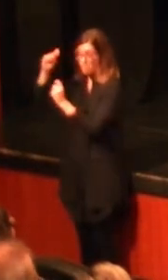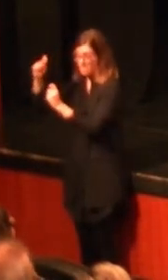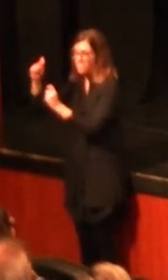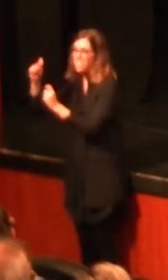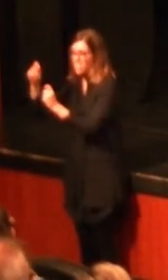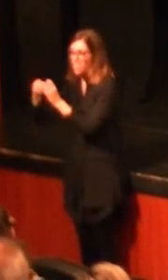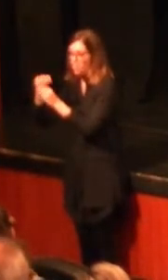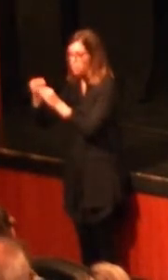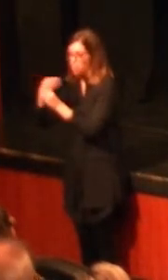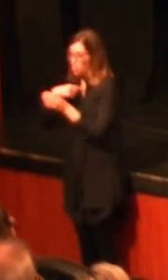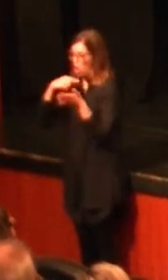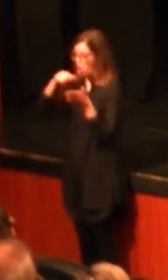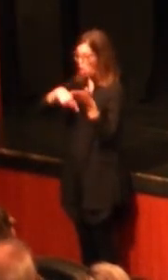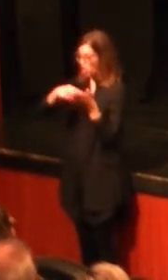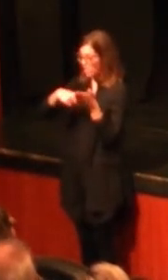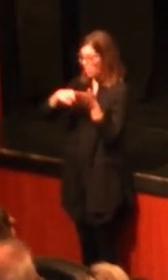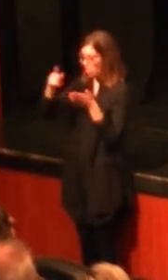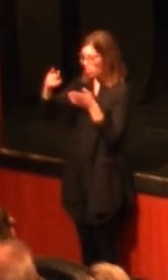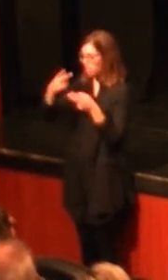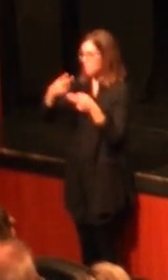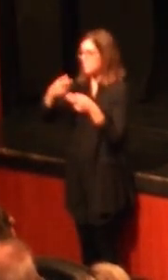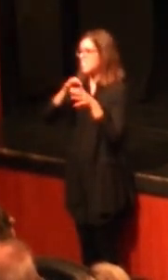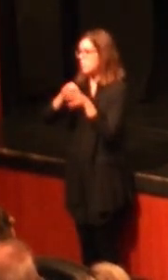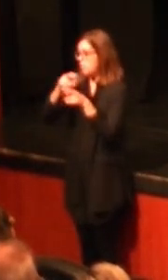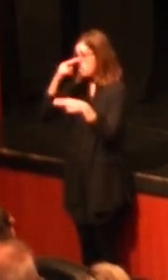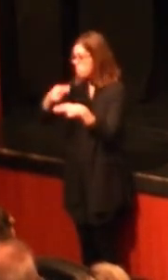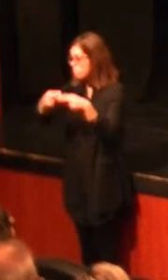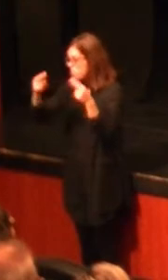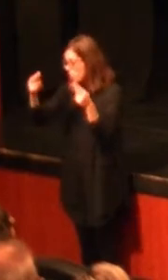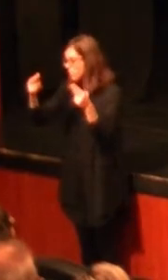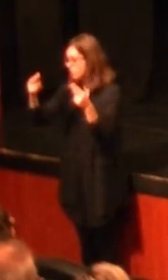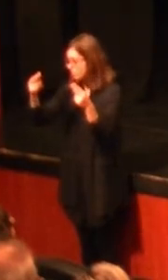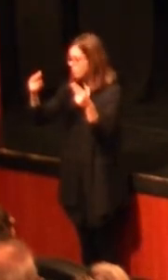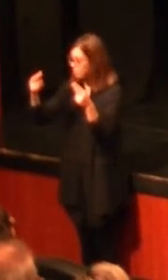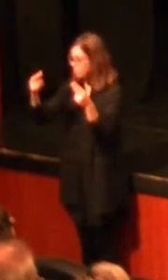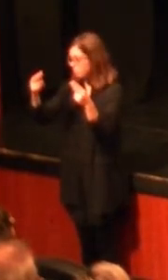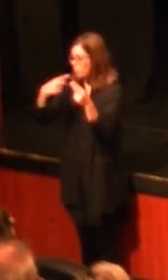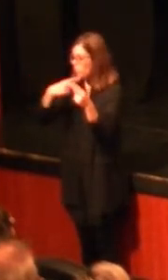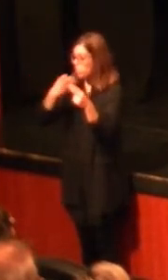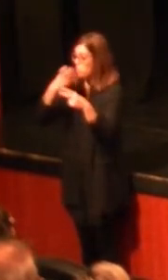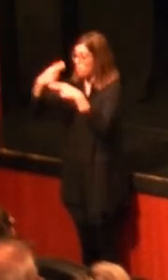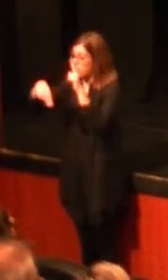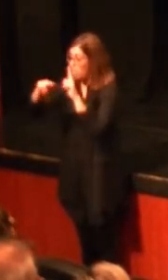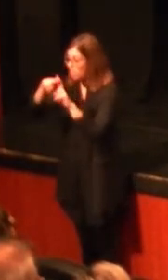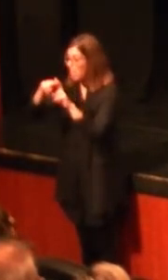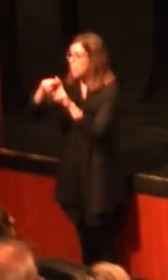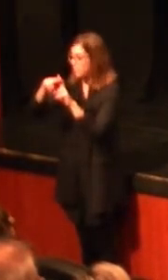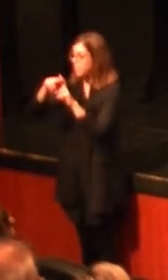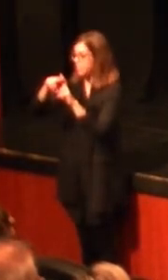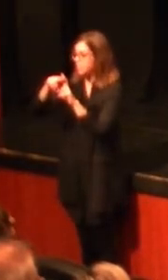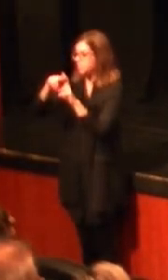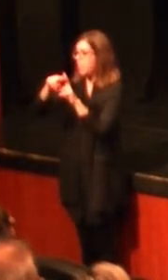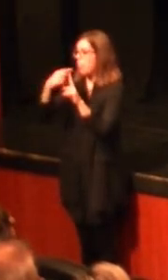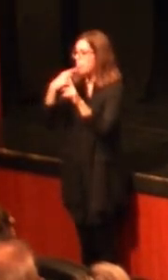contractació pública arribarà als serveis socials. Per dir-ho d'alguna manera, Generalitat posa sobre la taula